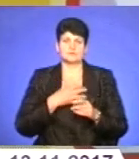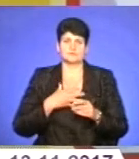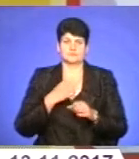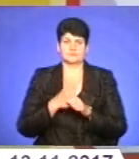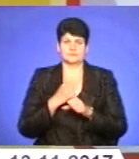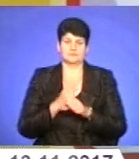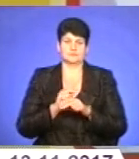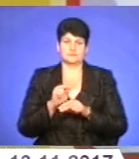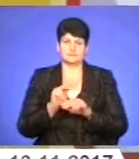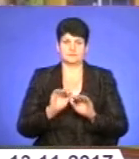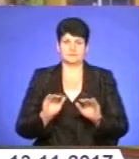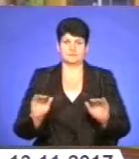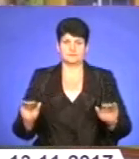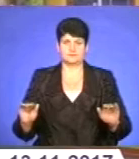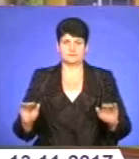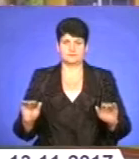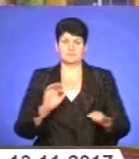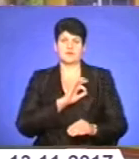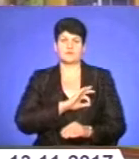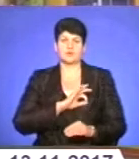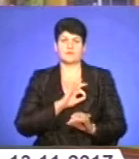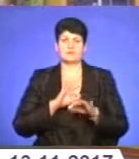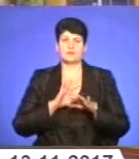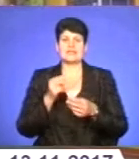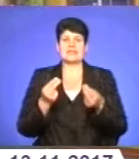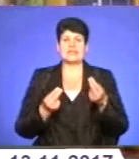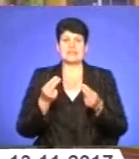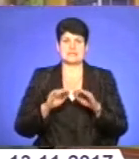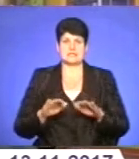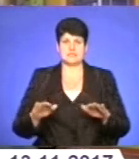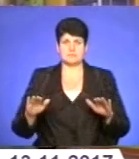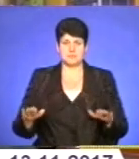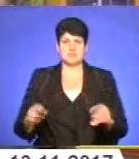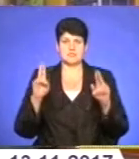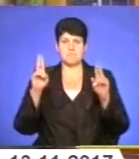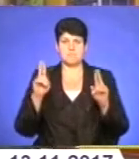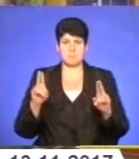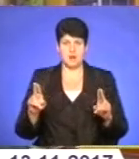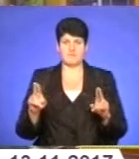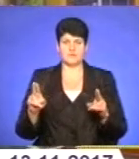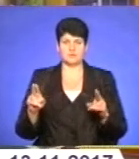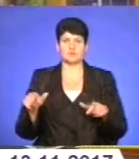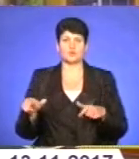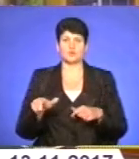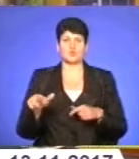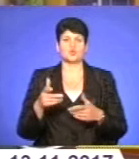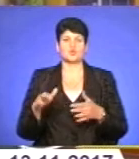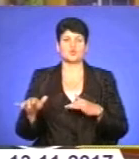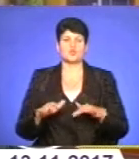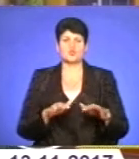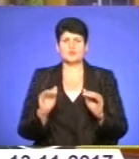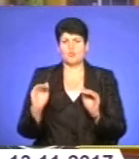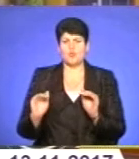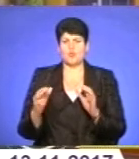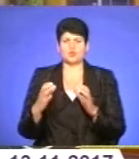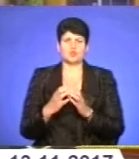у навчанні дітей. Вихователі проводять ігри з дітьми з правил безпеки дорожнього руху. Вони вже з молодших